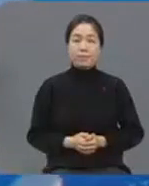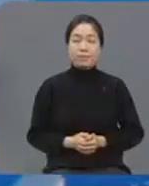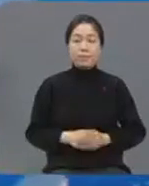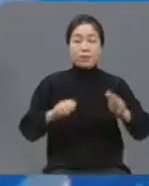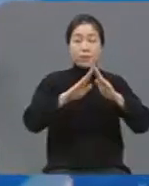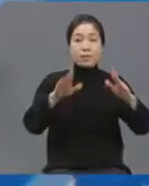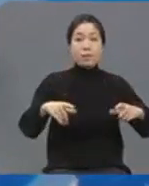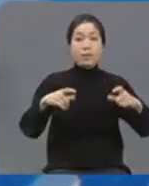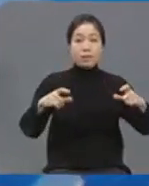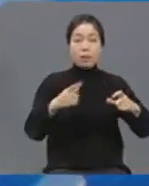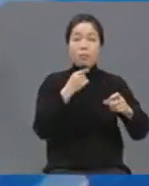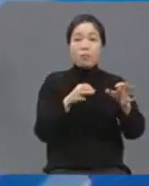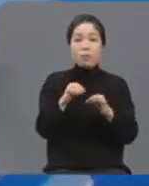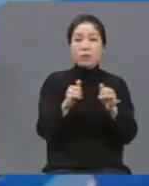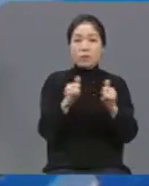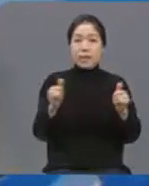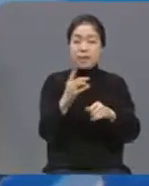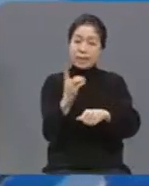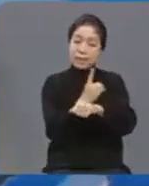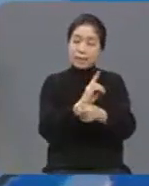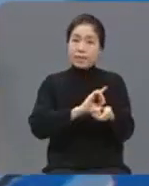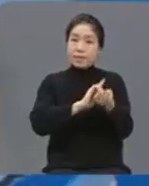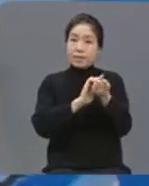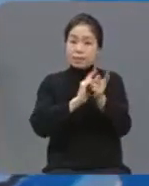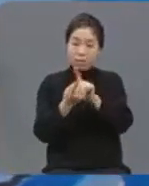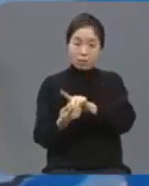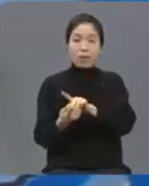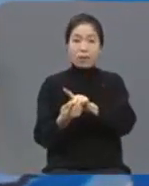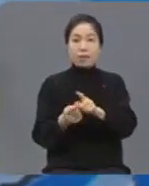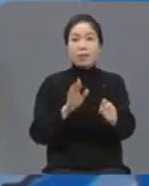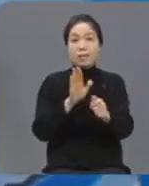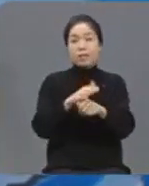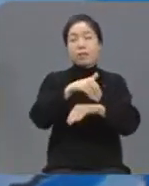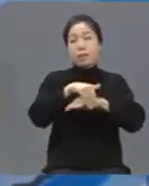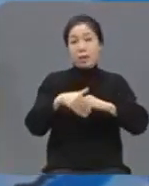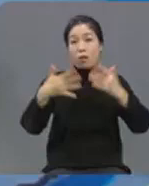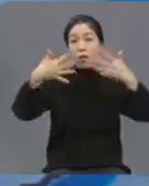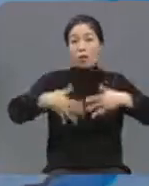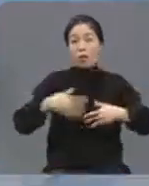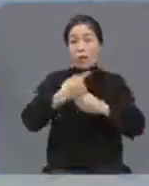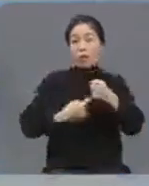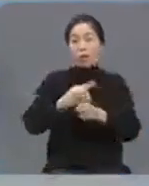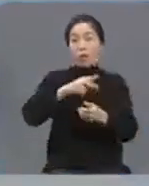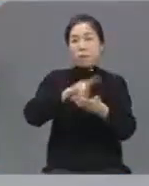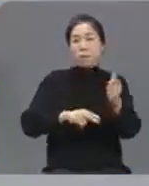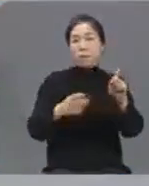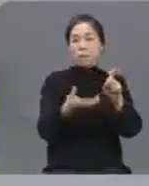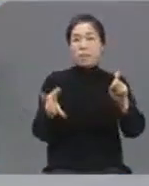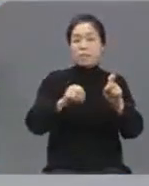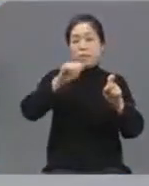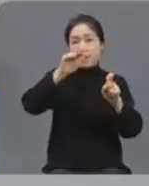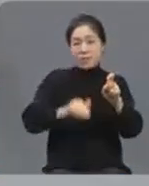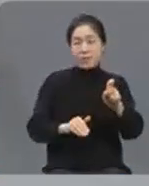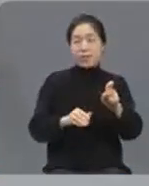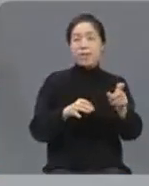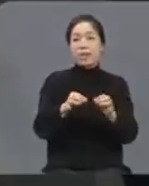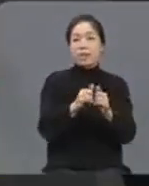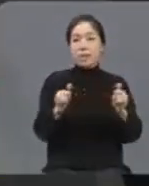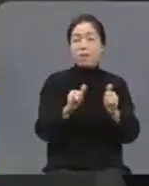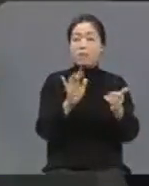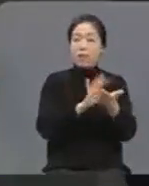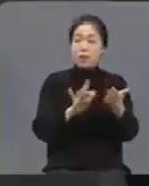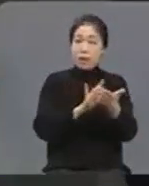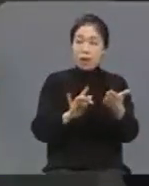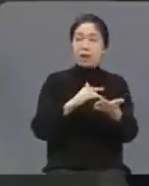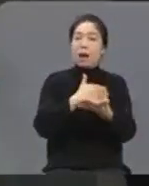전라남도가 소상 국인의 디지털 전환을 지원합니다 신청 대상자는 연 매출액 10억 원 이하 사업자로 키오스크나